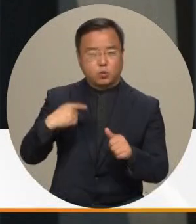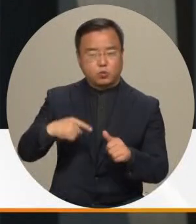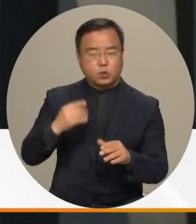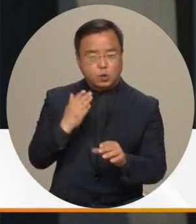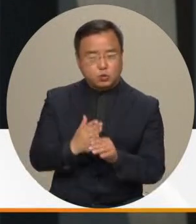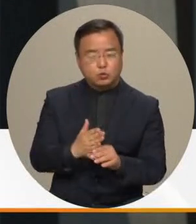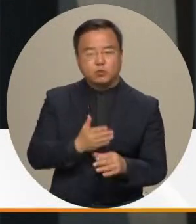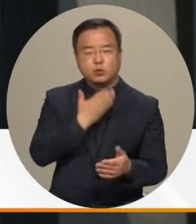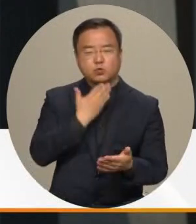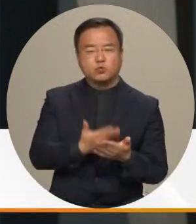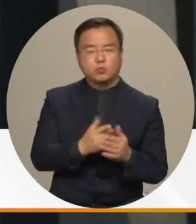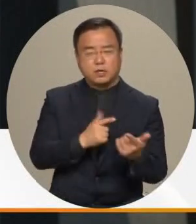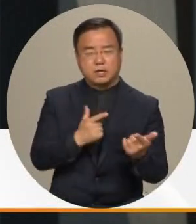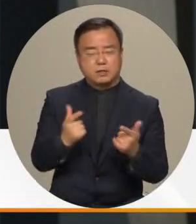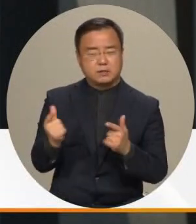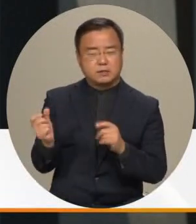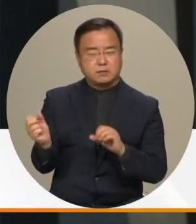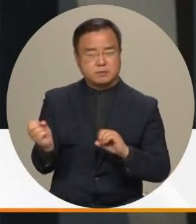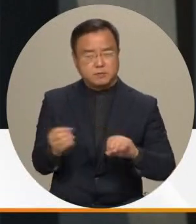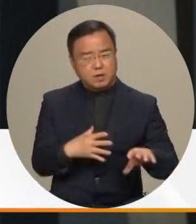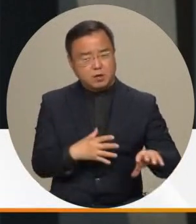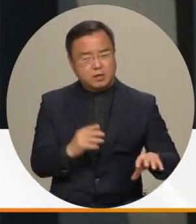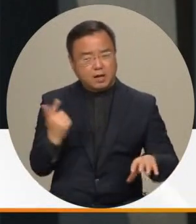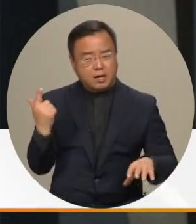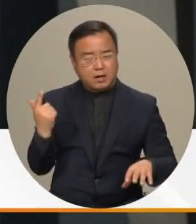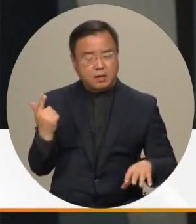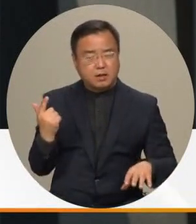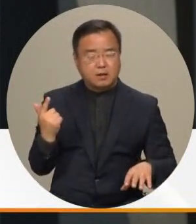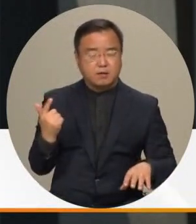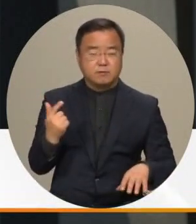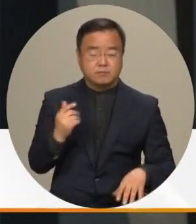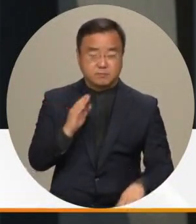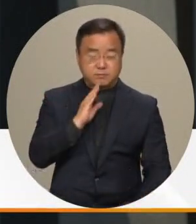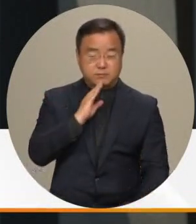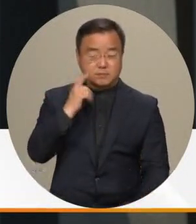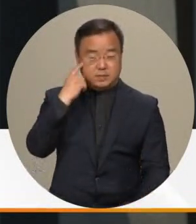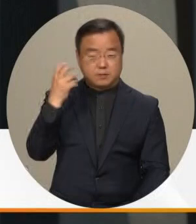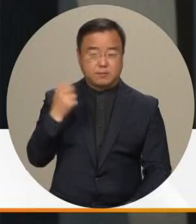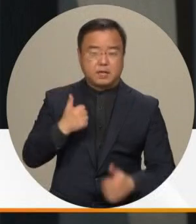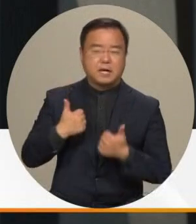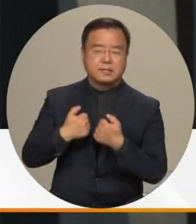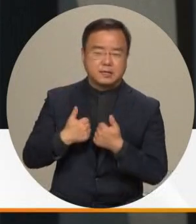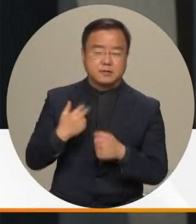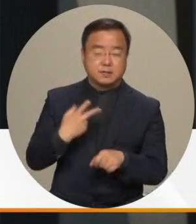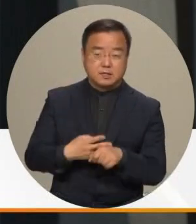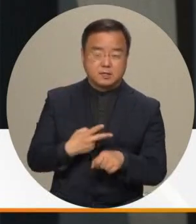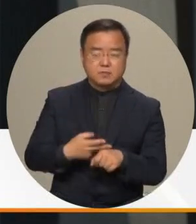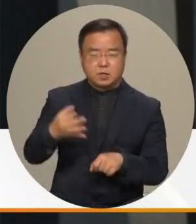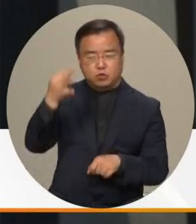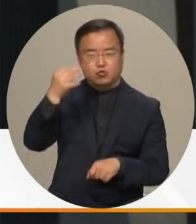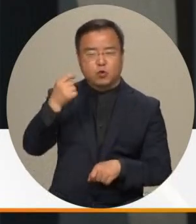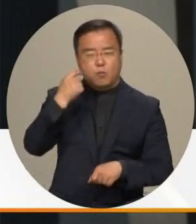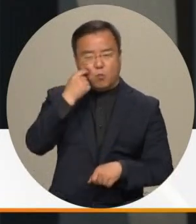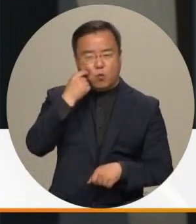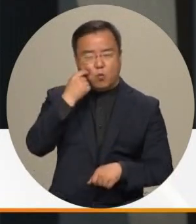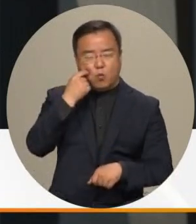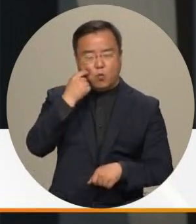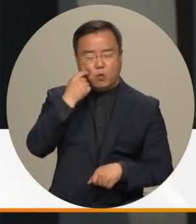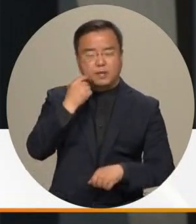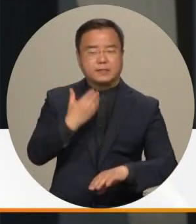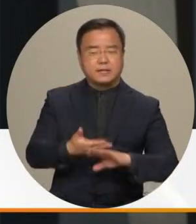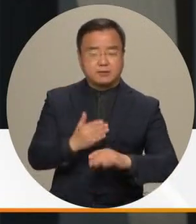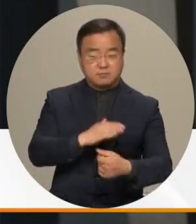중요한 것들을 많이 놓치고 있는 건 아닌가 현장 여러분들 보면 기술이 할 수 없는 노력들이 너무 많이 하고 계시거든요